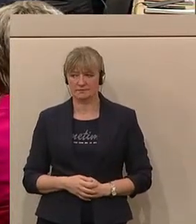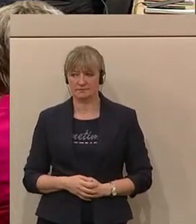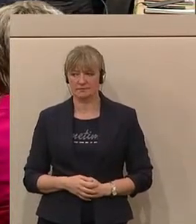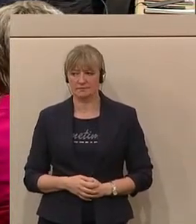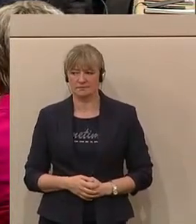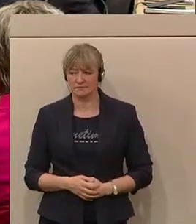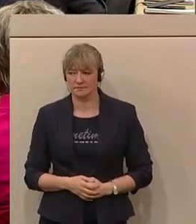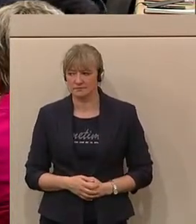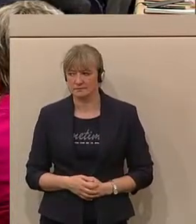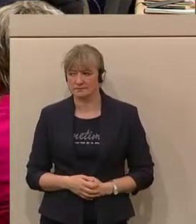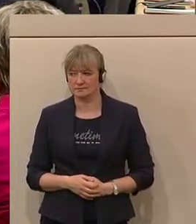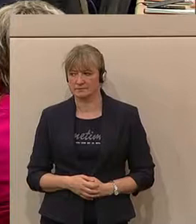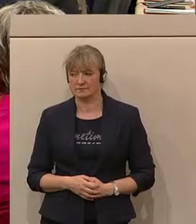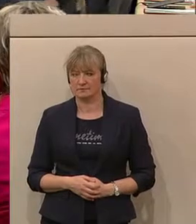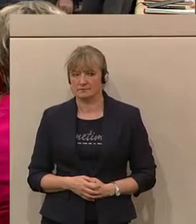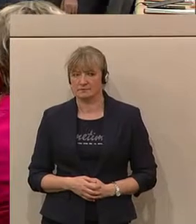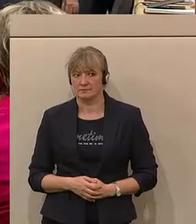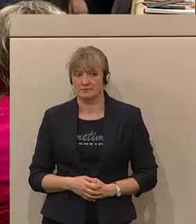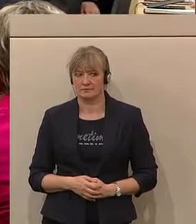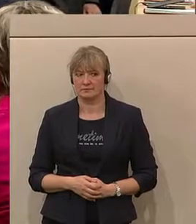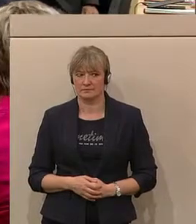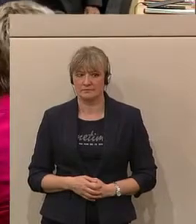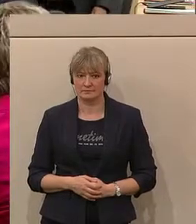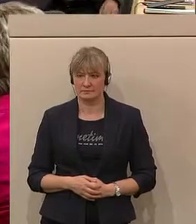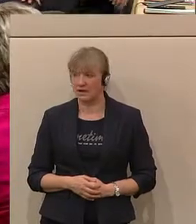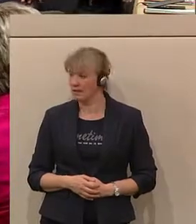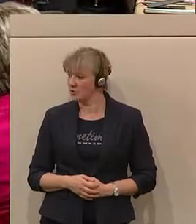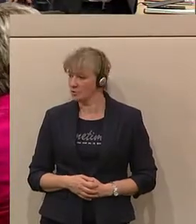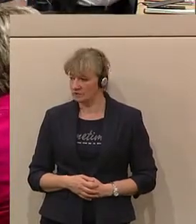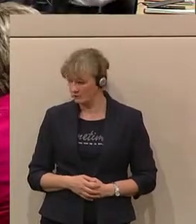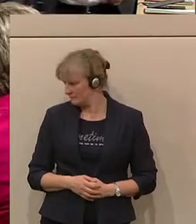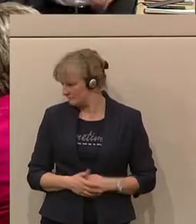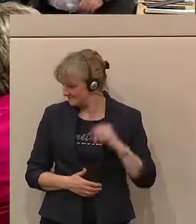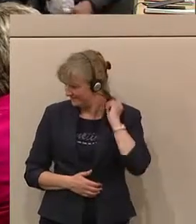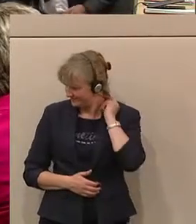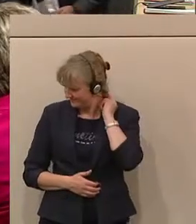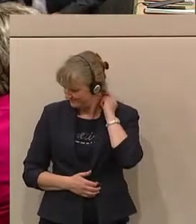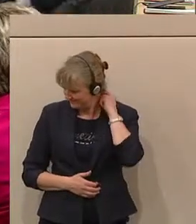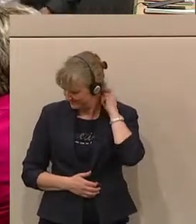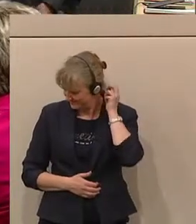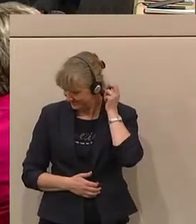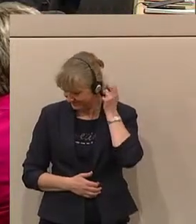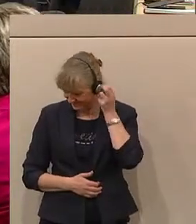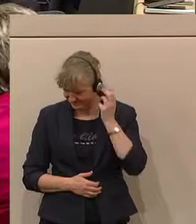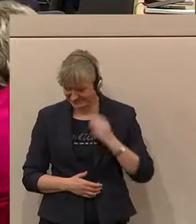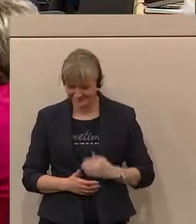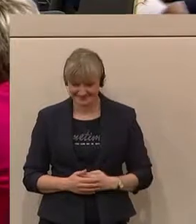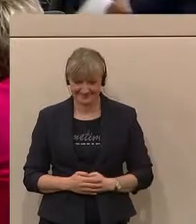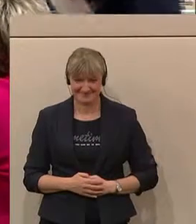Die dritte Nationalratspräsidentin hat soeben die aktuelle Debatte unterbrochen, weil es um 15